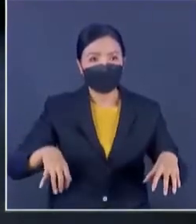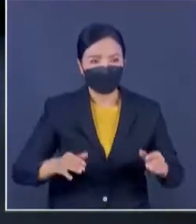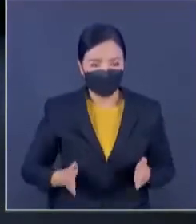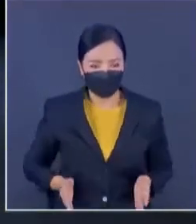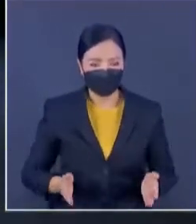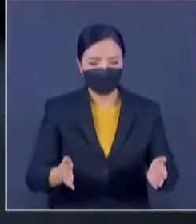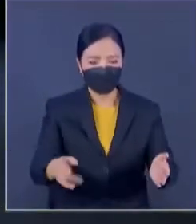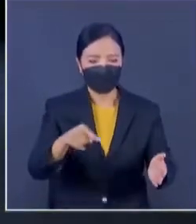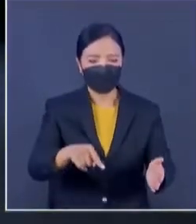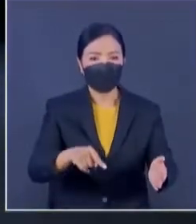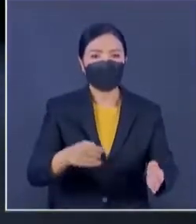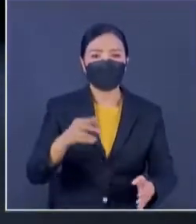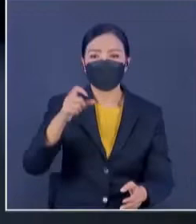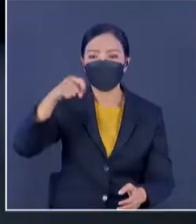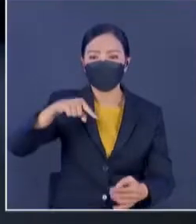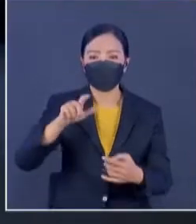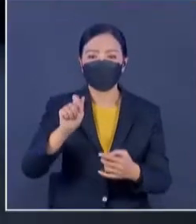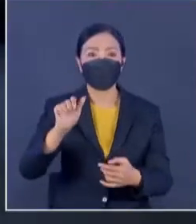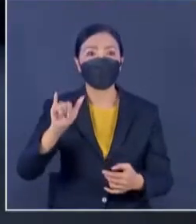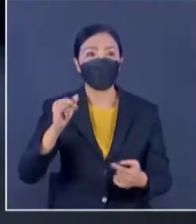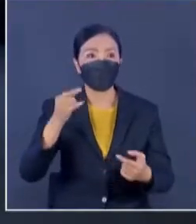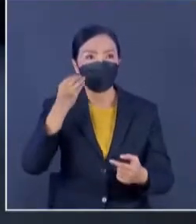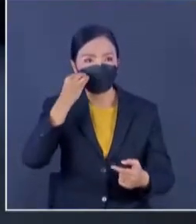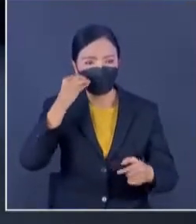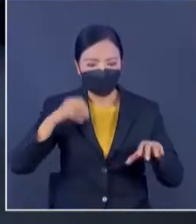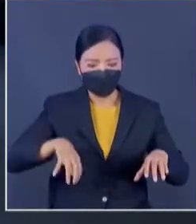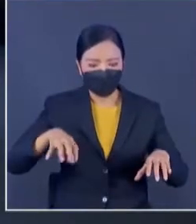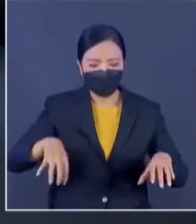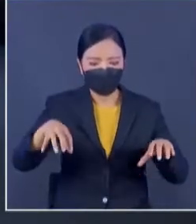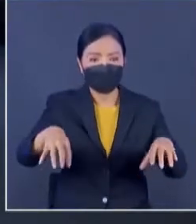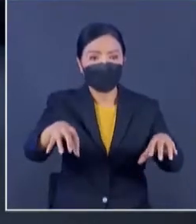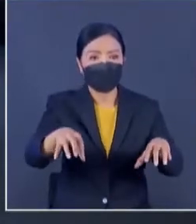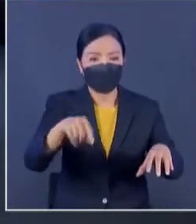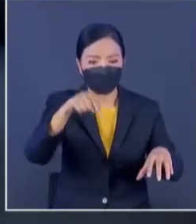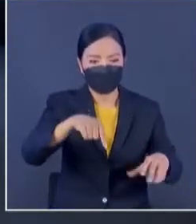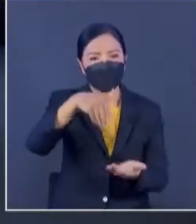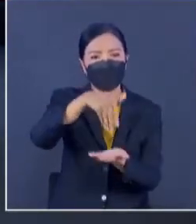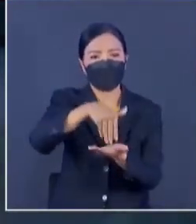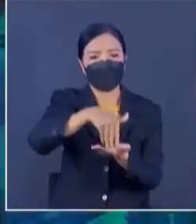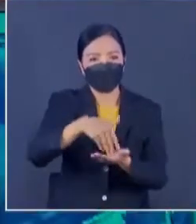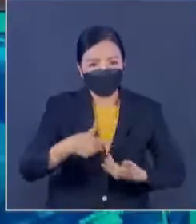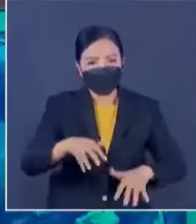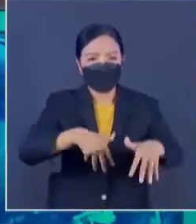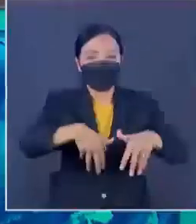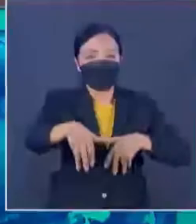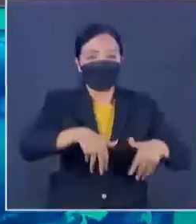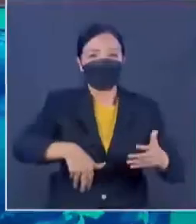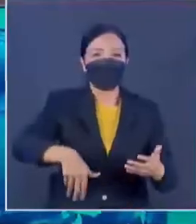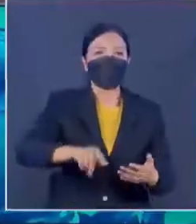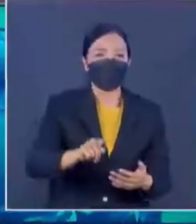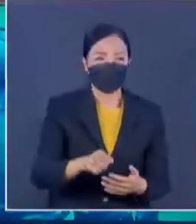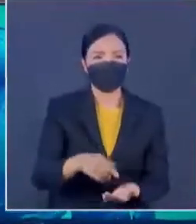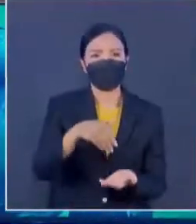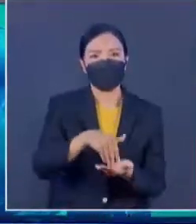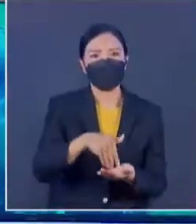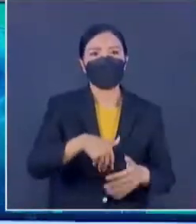ยอะพอสมควรนะครับที่เป็นซอยในหมู่บ้านแต่ว่าวิธีทางแก้ไขปัญหาอย่างหนึ่งคือยกให้เป็นที่สาธารณ ะ แล้วอันนั้นแหละครับทางเขตท